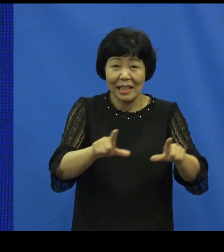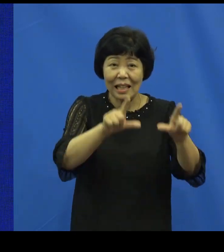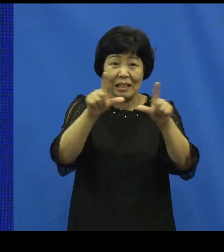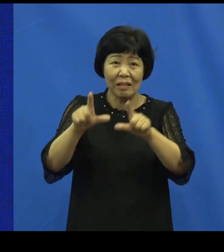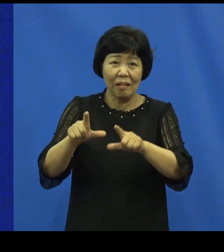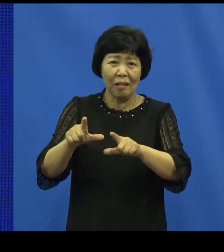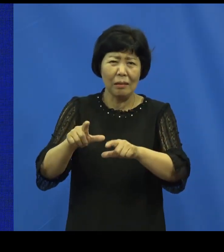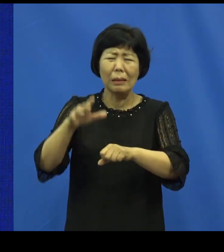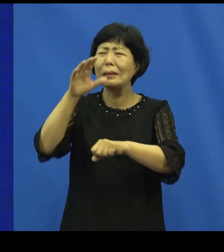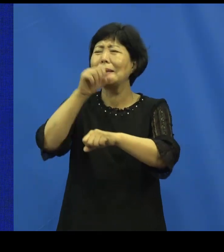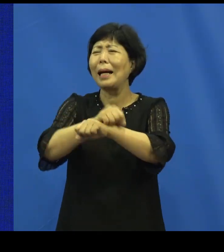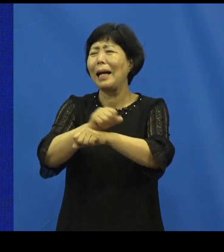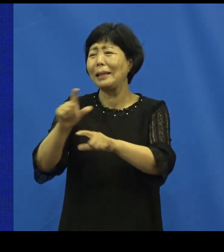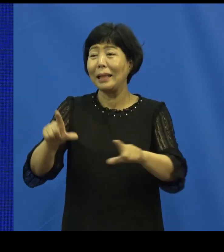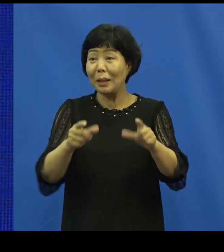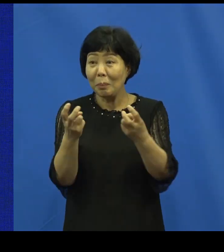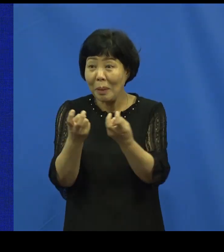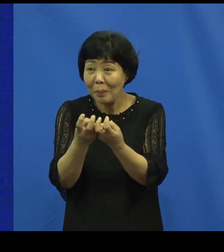잘하는 삶이 아니에요.